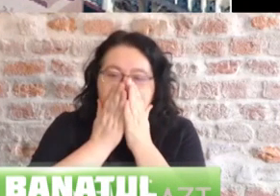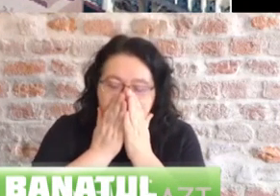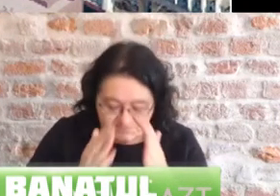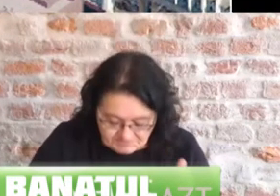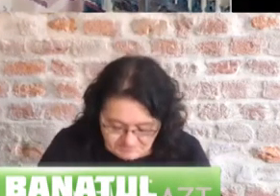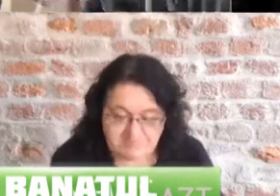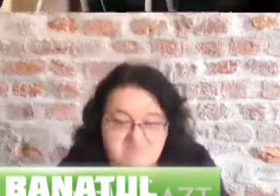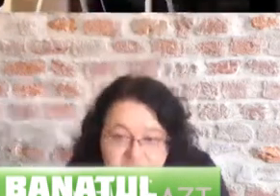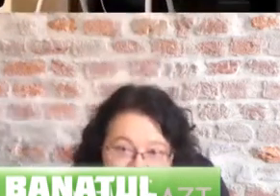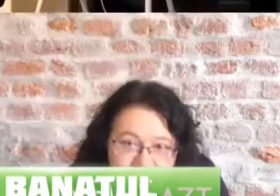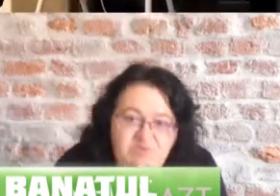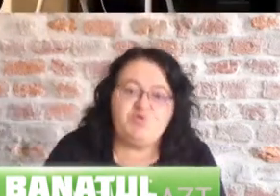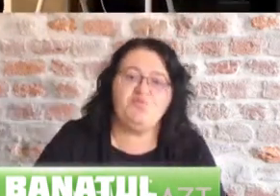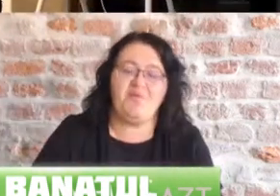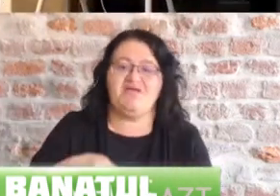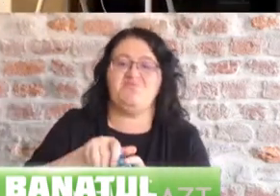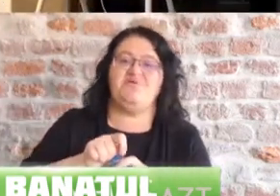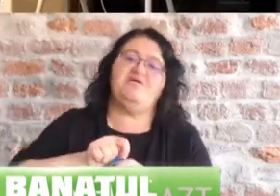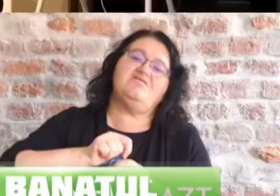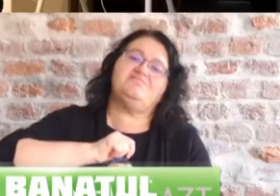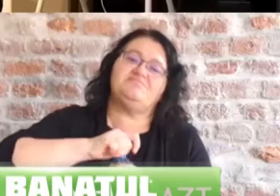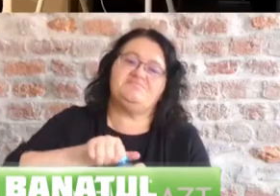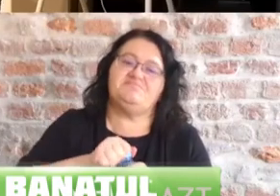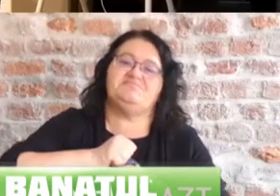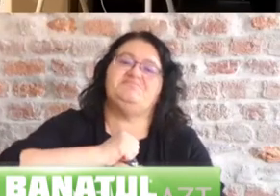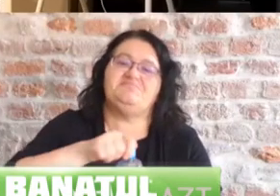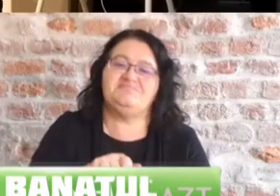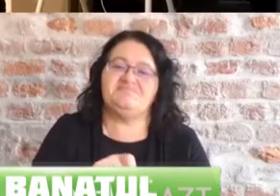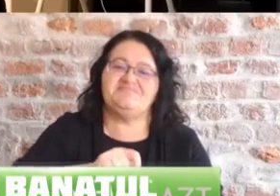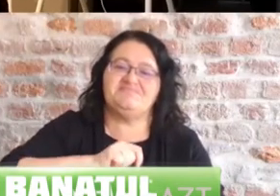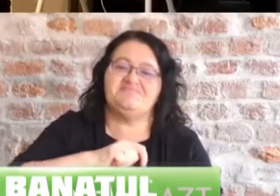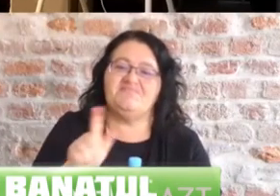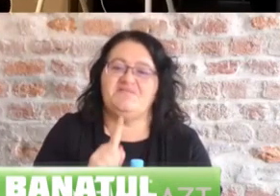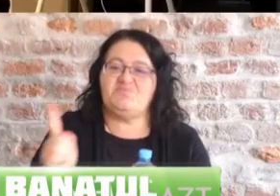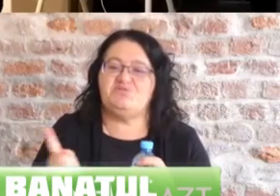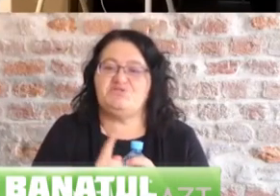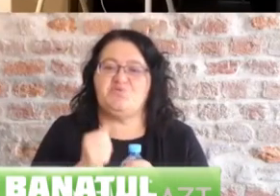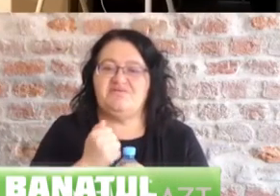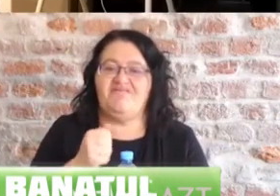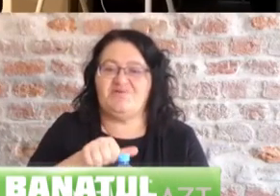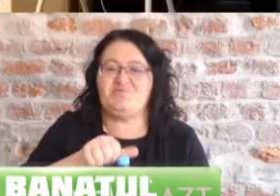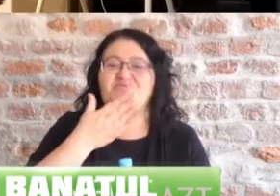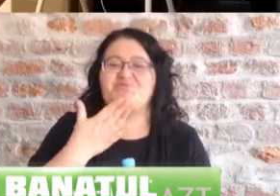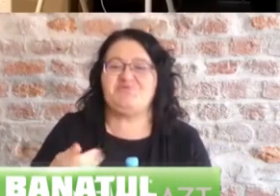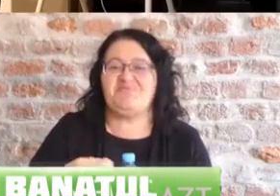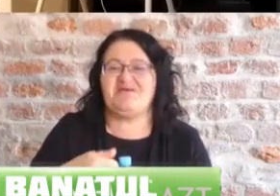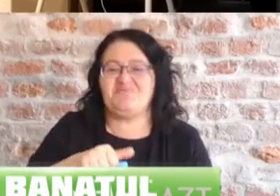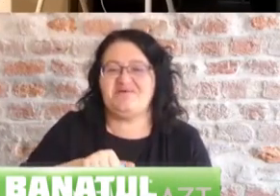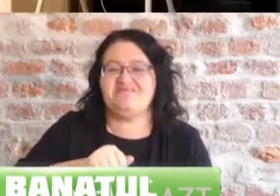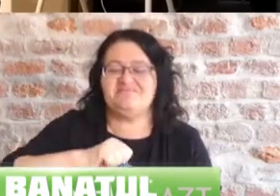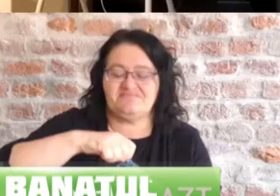Mulțumim echipei care s-a băgat în acest proiect foarte intens și într-un timp scurt. Chiar ne vedem la București.